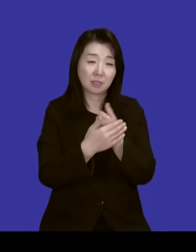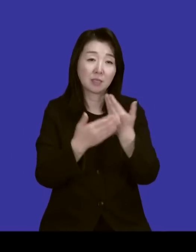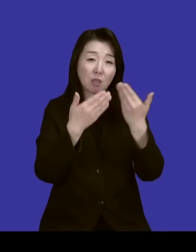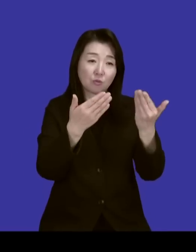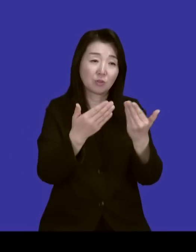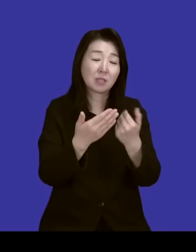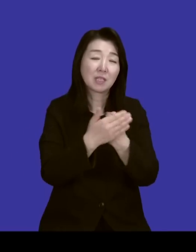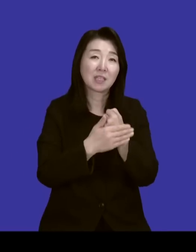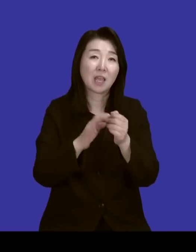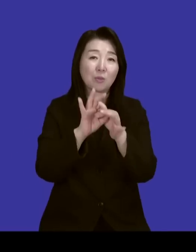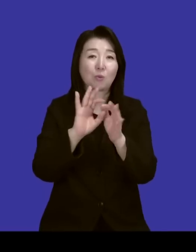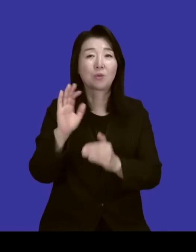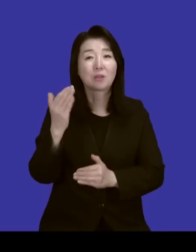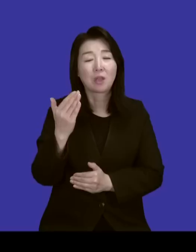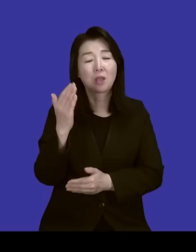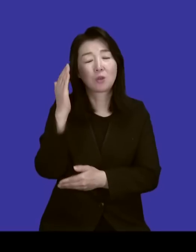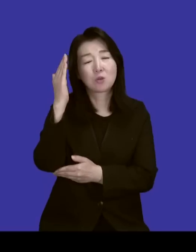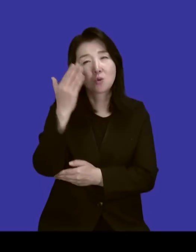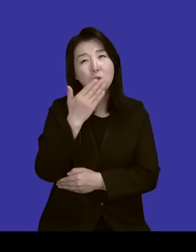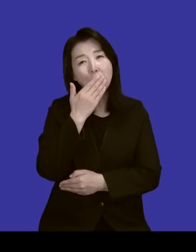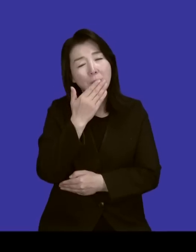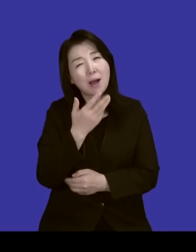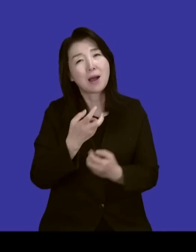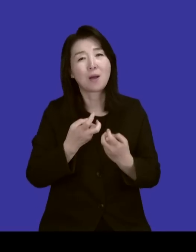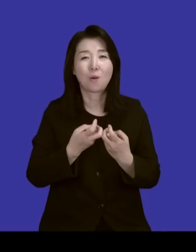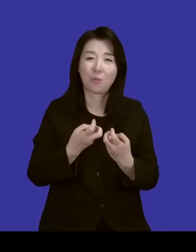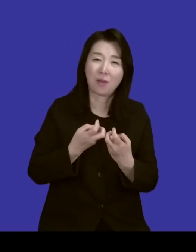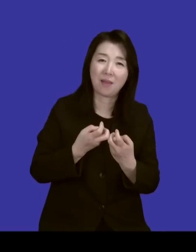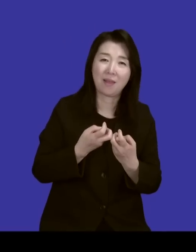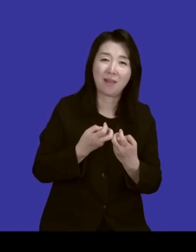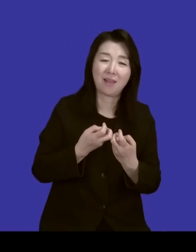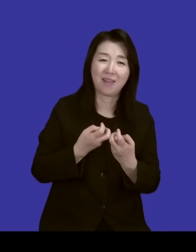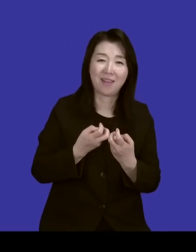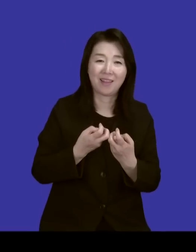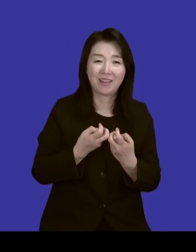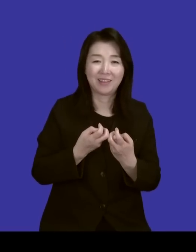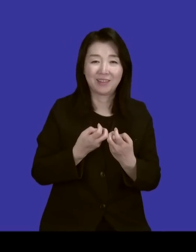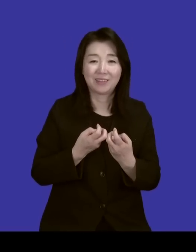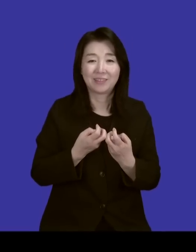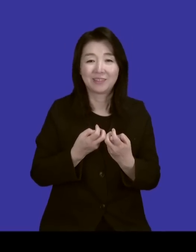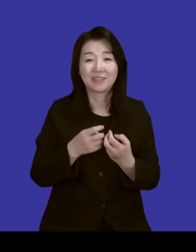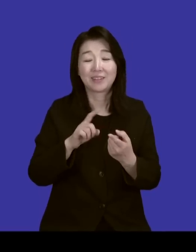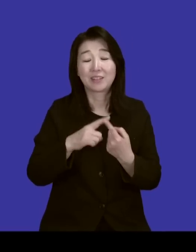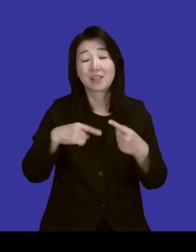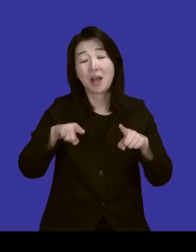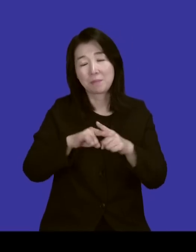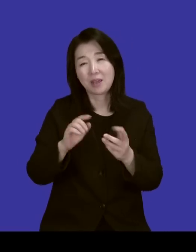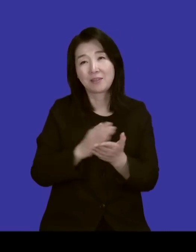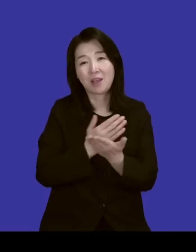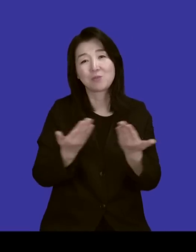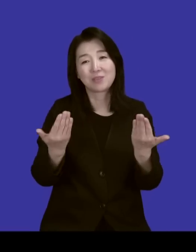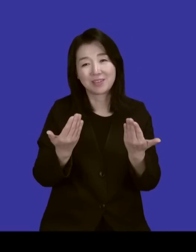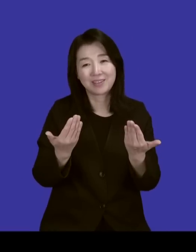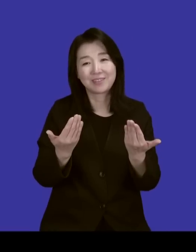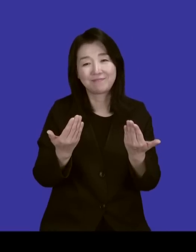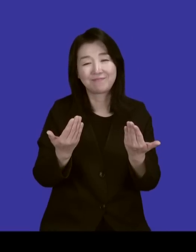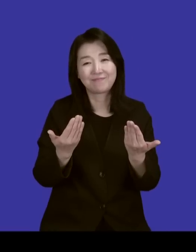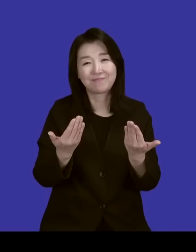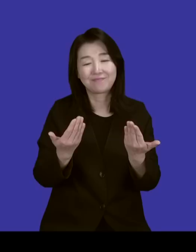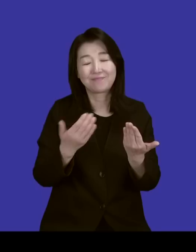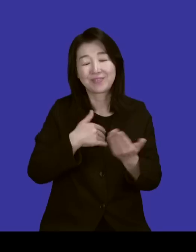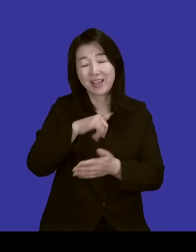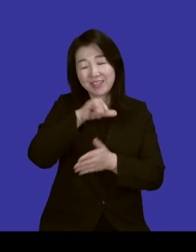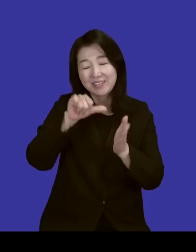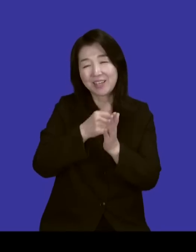은혜의 통로가 될 수 있는 설교를 할 수가 있을까? 예. 그거를 이렇게 같이 나누는 일에 또 제